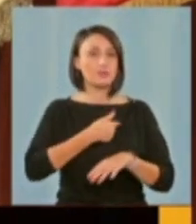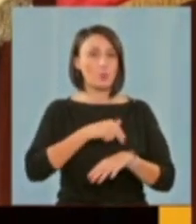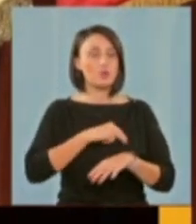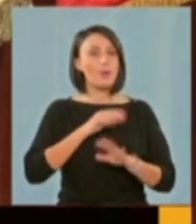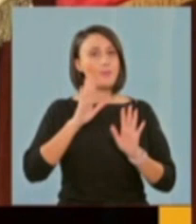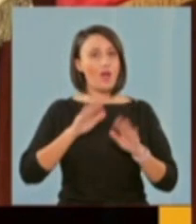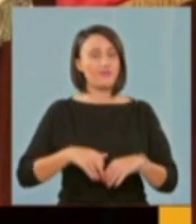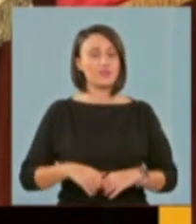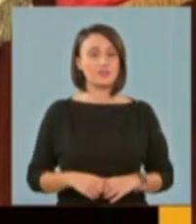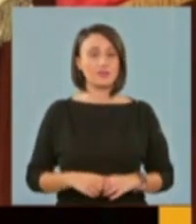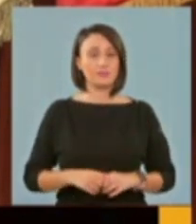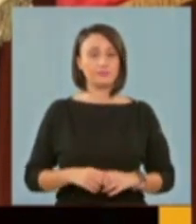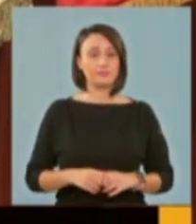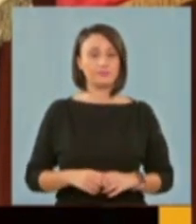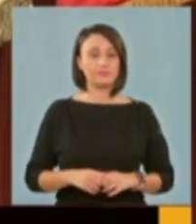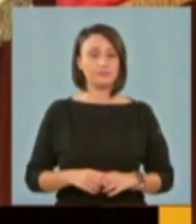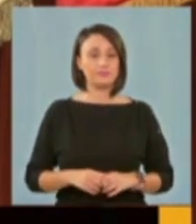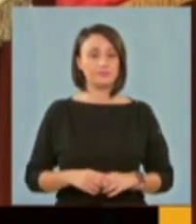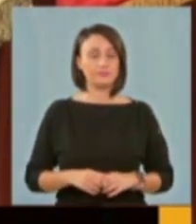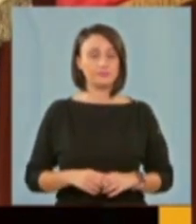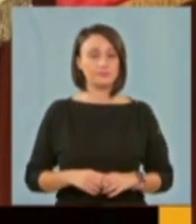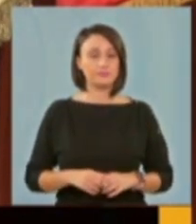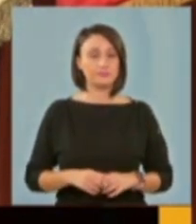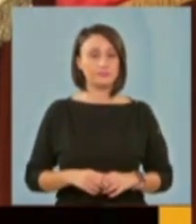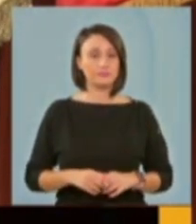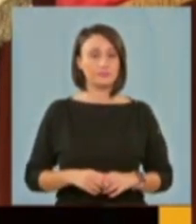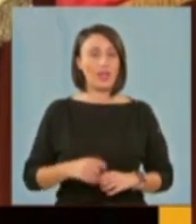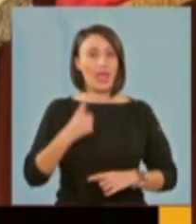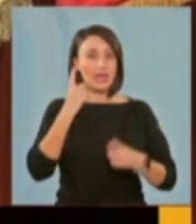l-aveți. Pe de altă parte,